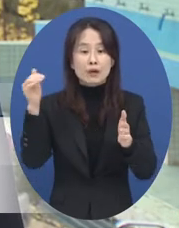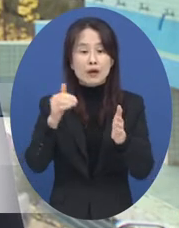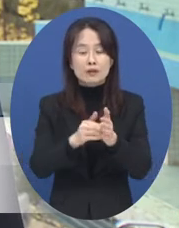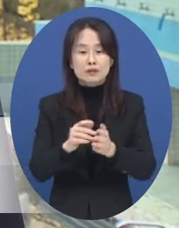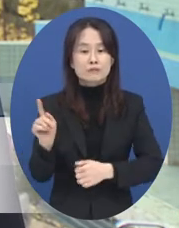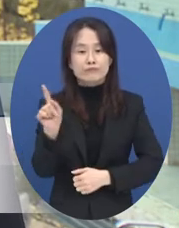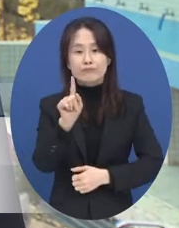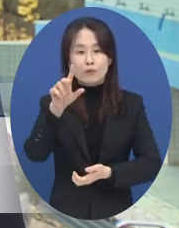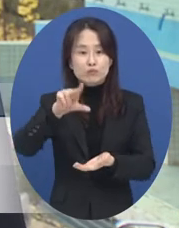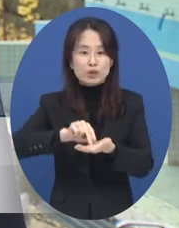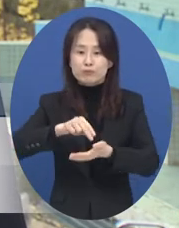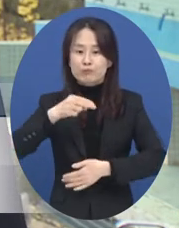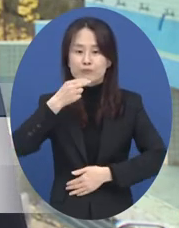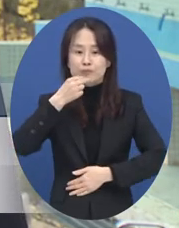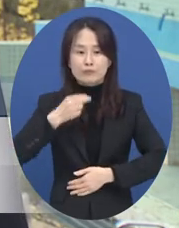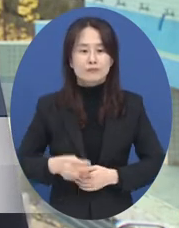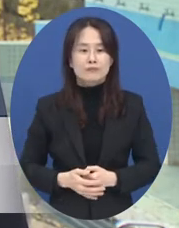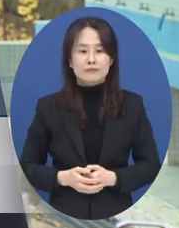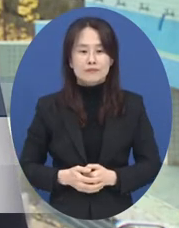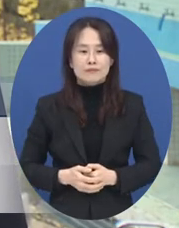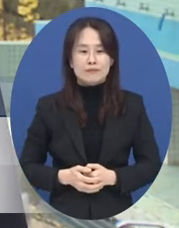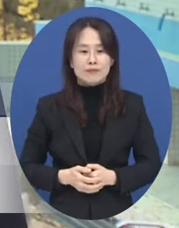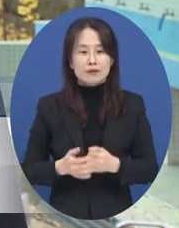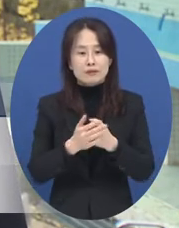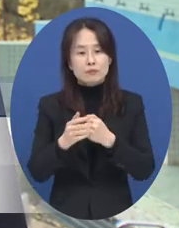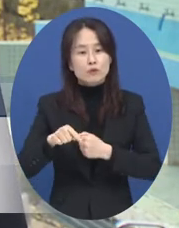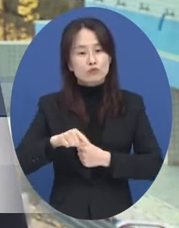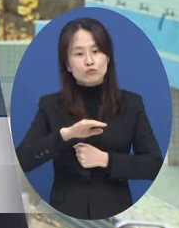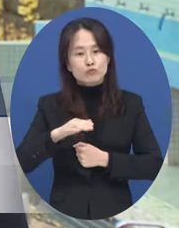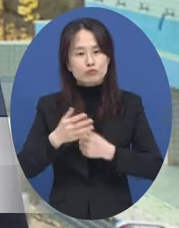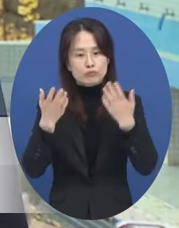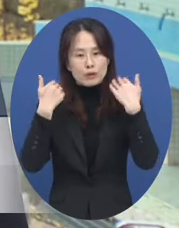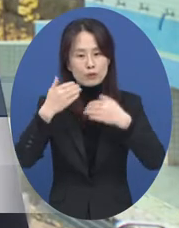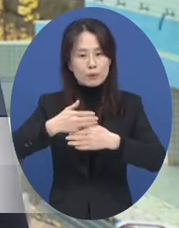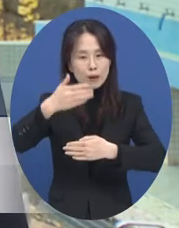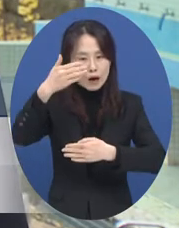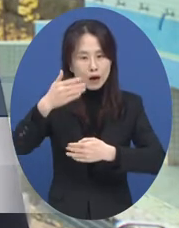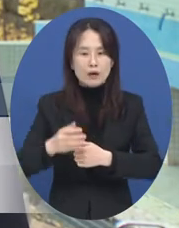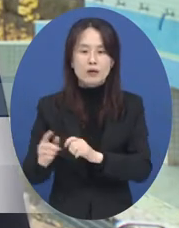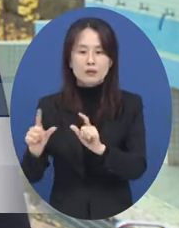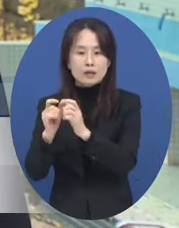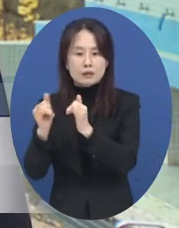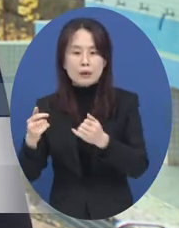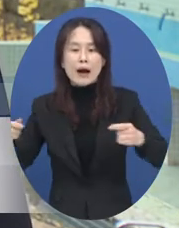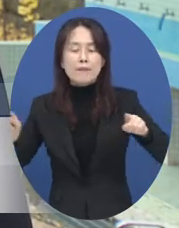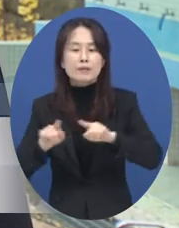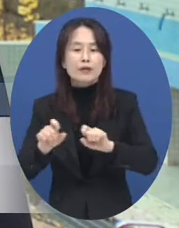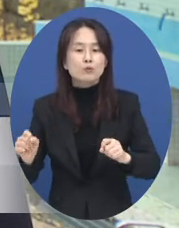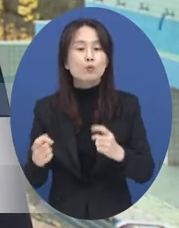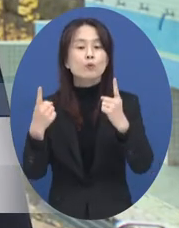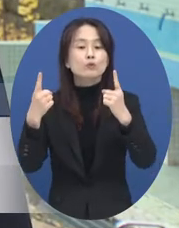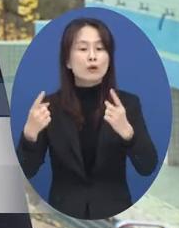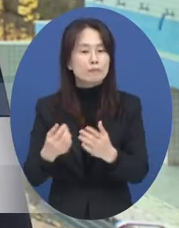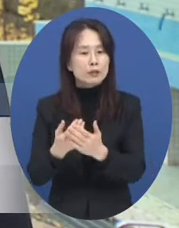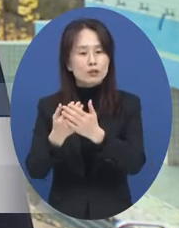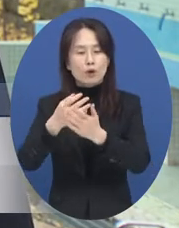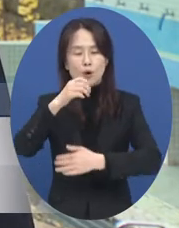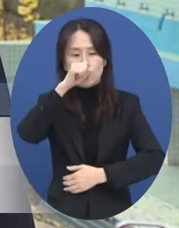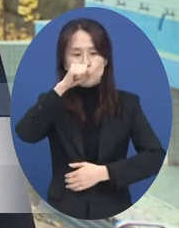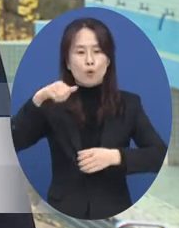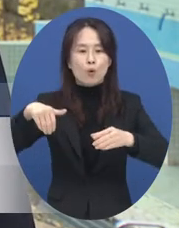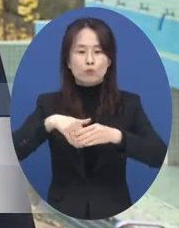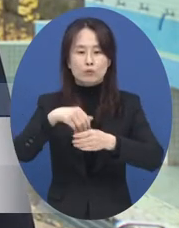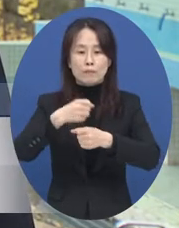잘 지켜주시기 때문에 현재까지 아무 문제가 없고 그래서 저희 학교에서도 개방하면서 주민들하고도 같이 상생할